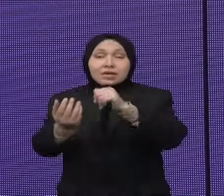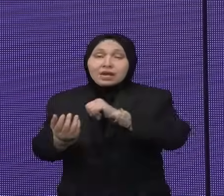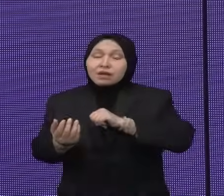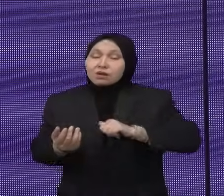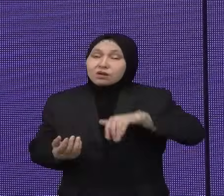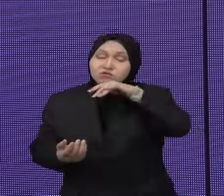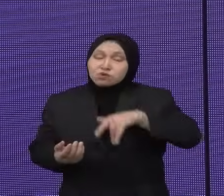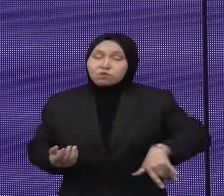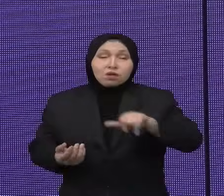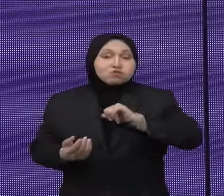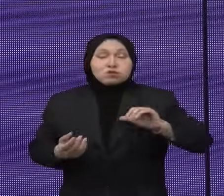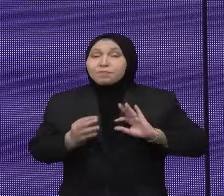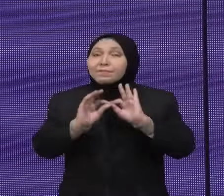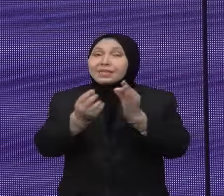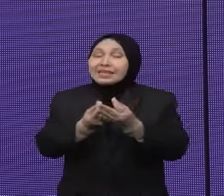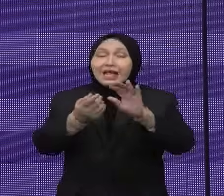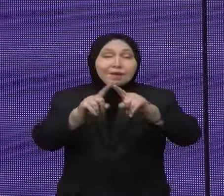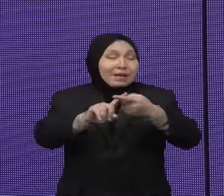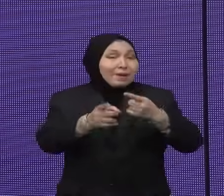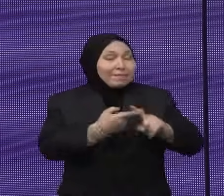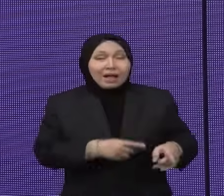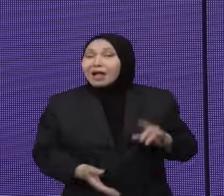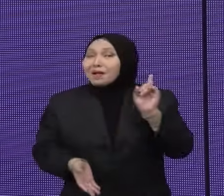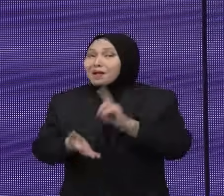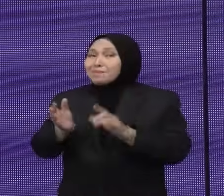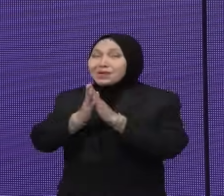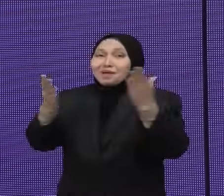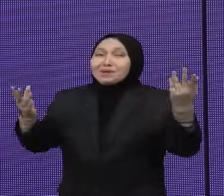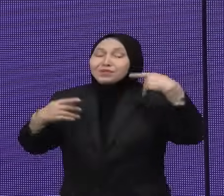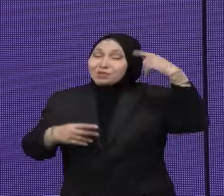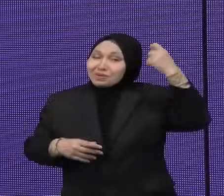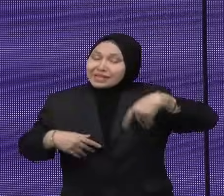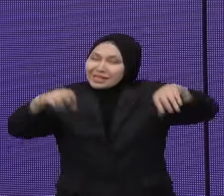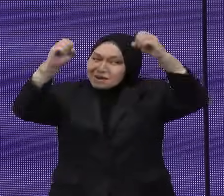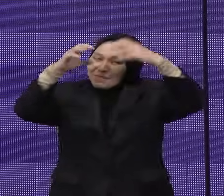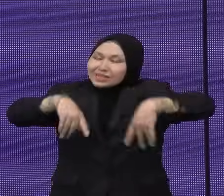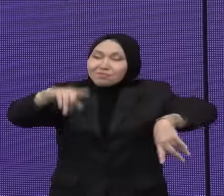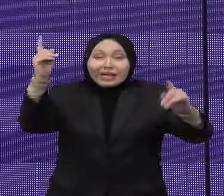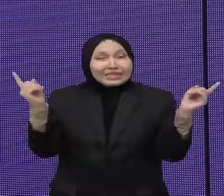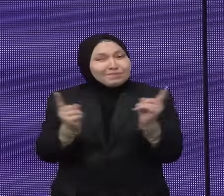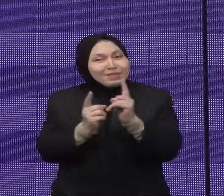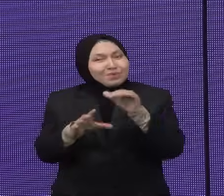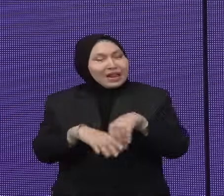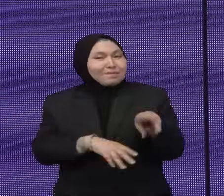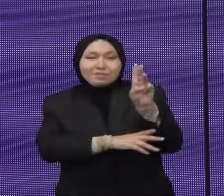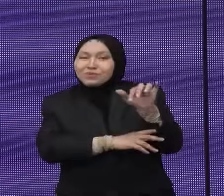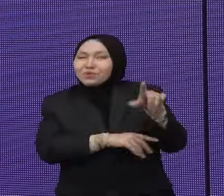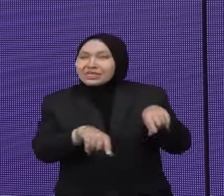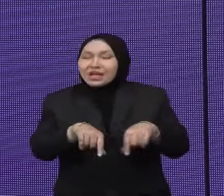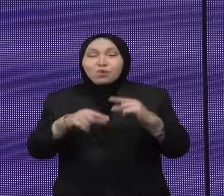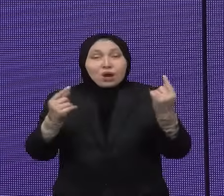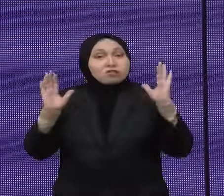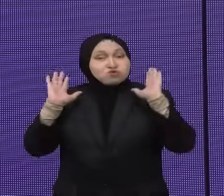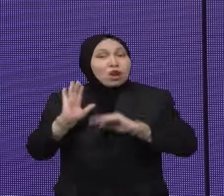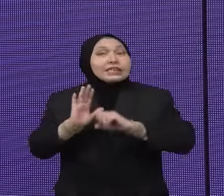Muhammad wa ala alihi wa sahbihi ajma'in. Amma ba'du. Apa khabar tuan-tuan puan yang dirahmati Allah sekalian? Kita bertemu dalam My Quran Time, Quran